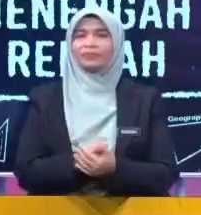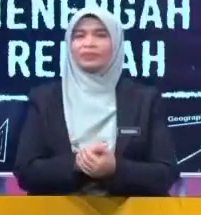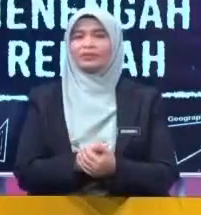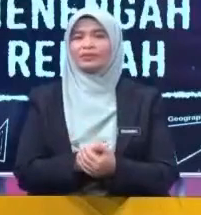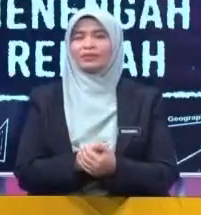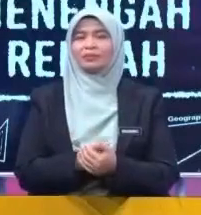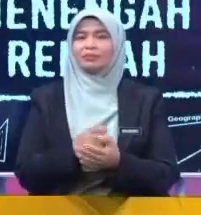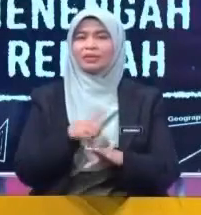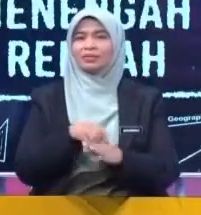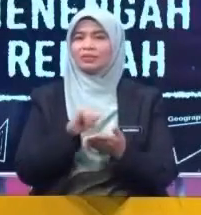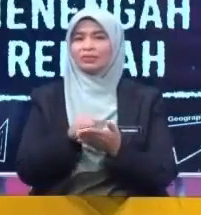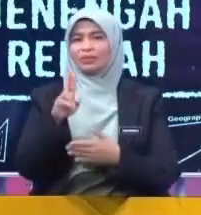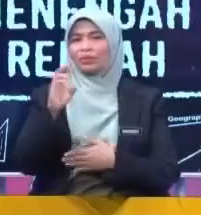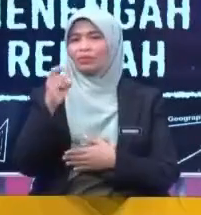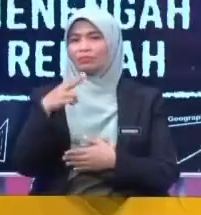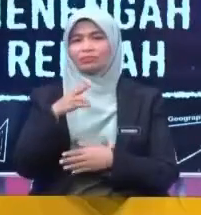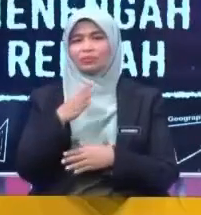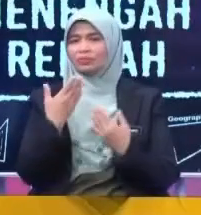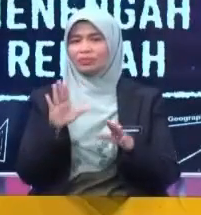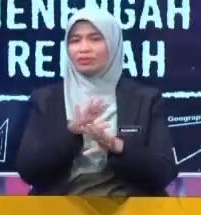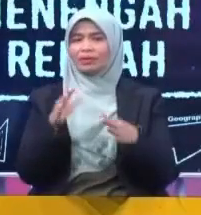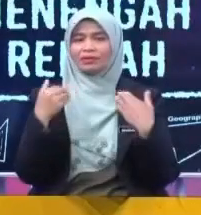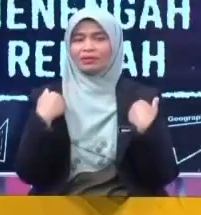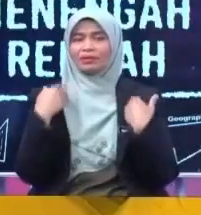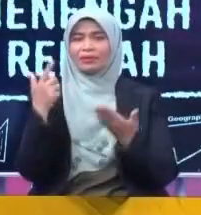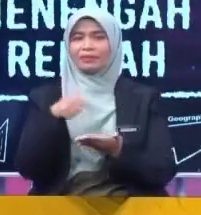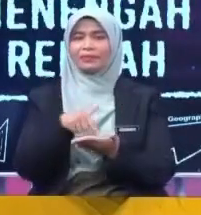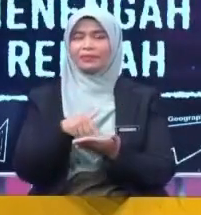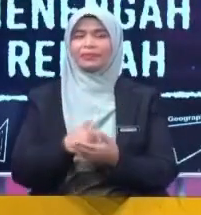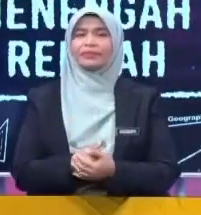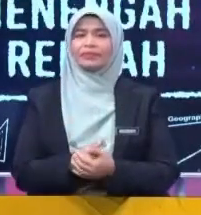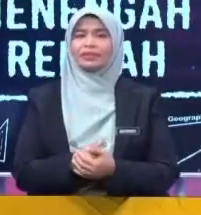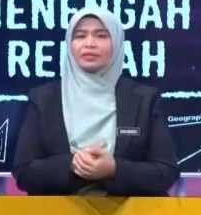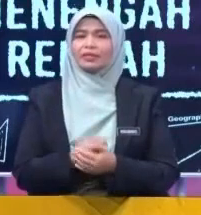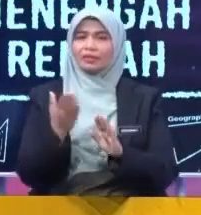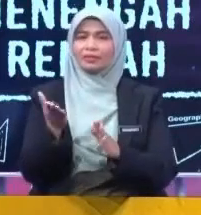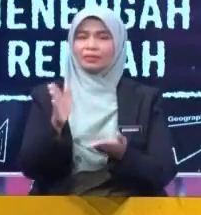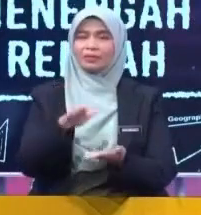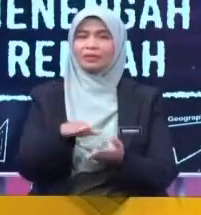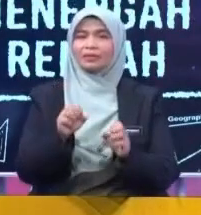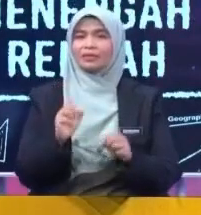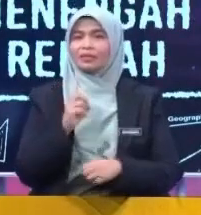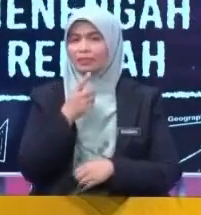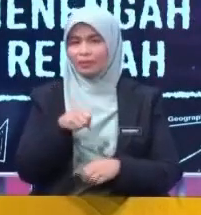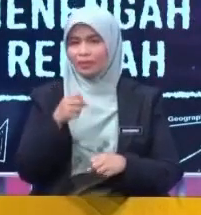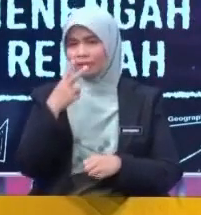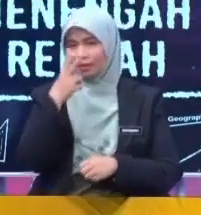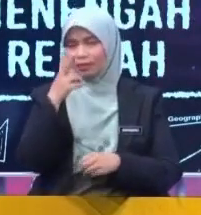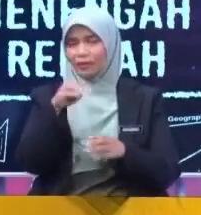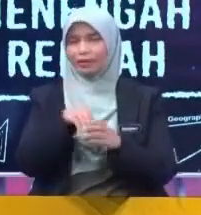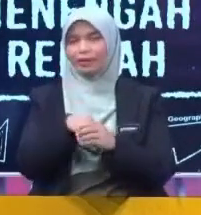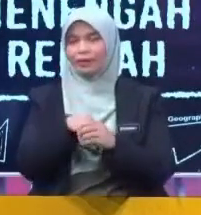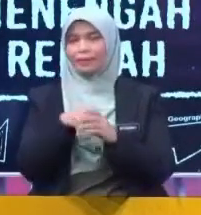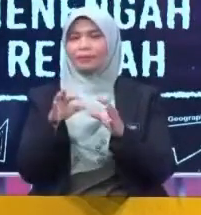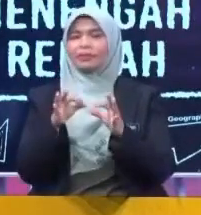lagi ke dalam badan kita. Jadi itu kematian. Ini kematian ni kita boleh tengok dalam surah Ali Imran